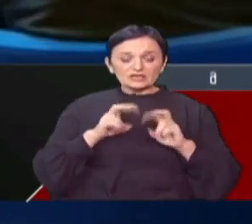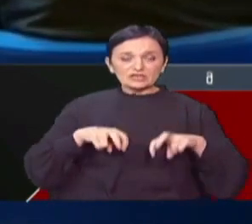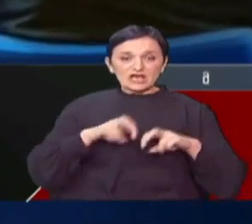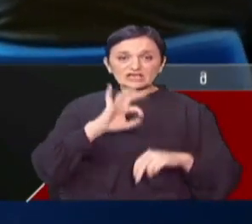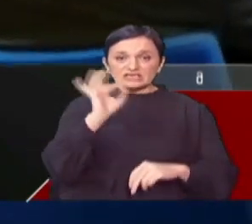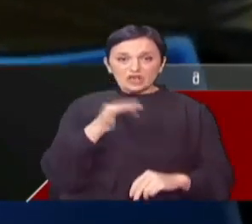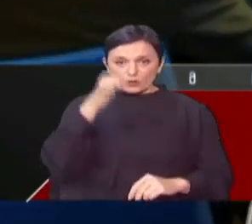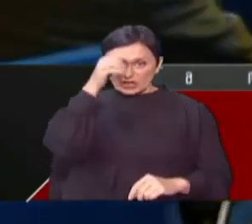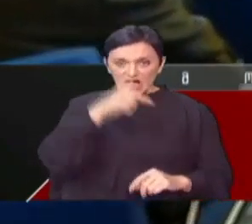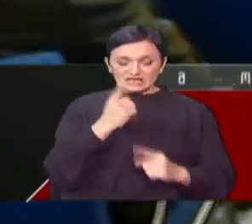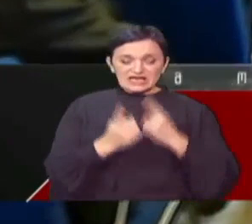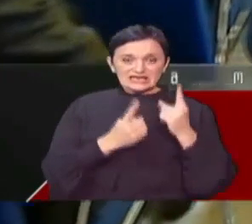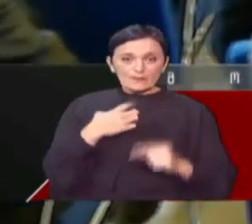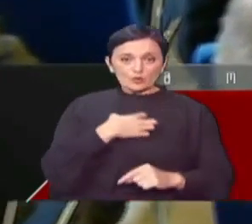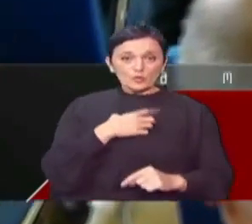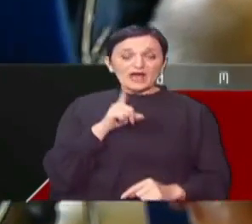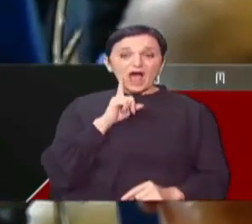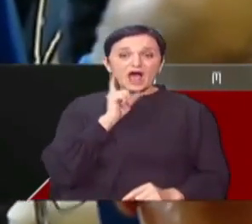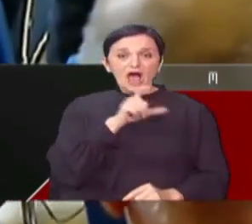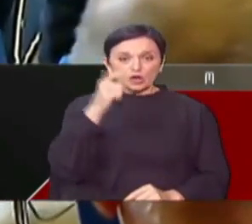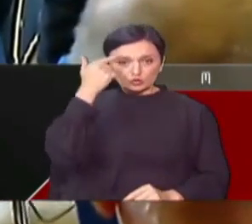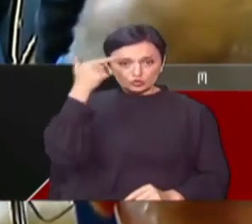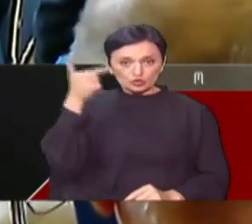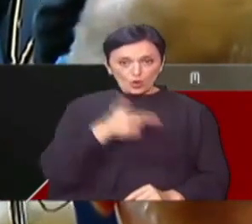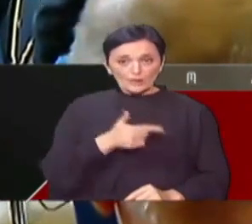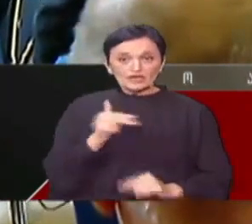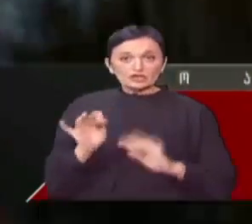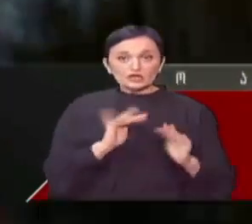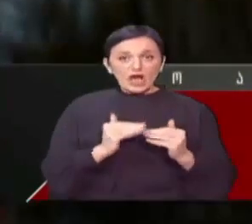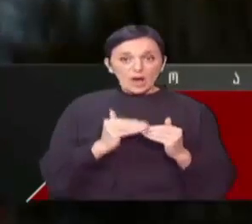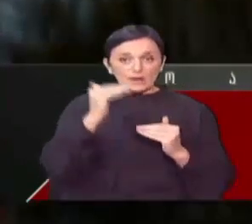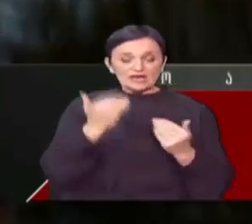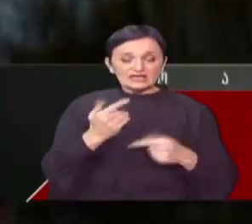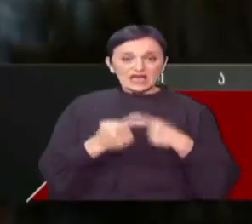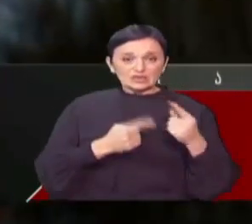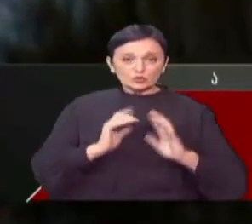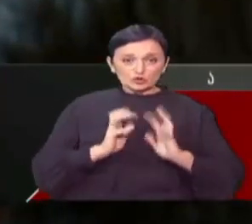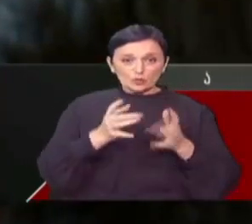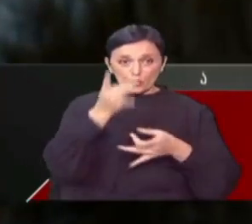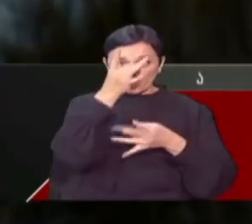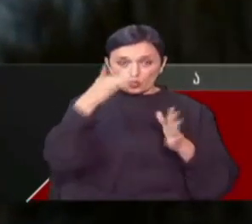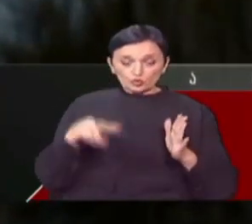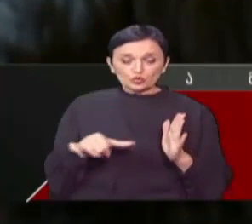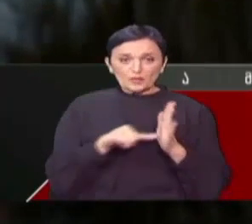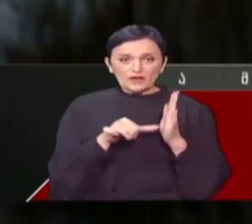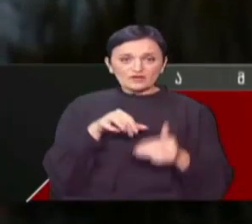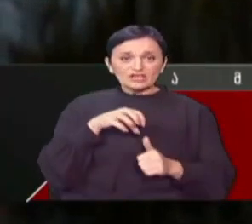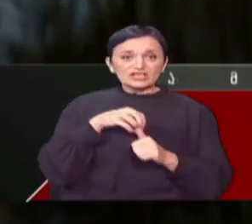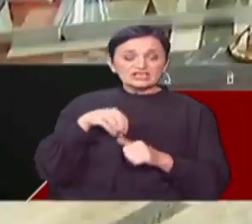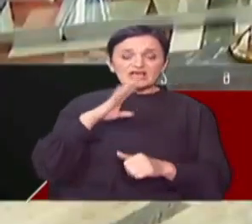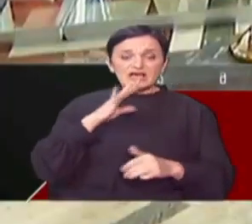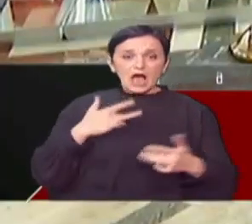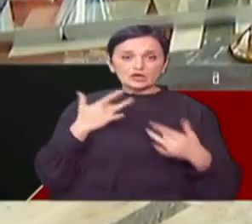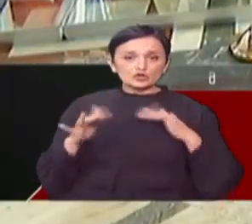სახელოვნებო განათლების რეფორმის მნიშვნელობა, ახალგაზრდების ცნობიერებისა და შემოქმედების ამაღლება თანამედროვე სამყაროში კულტურის მეშვეობით, ლიდერი ქალების